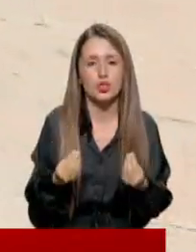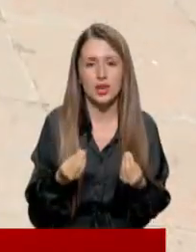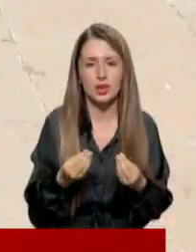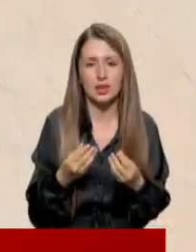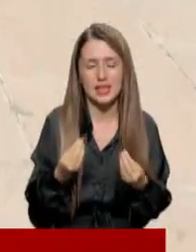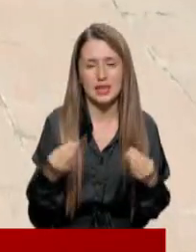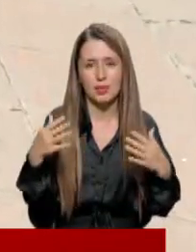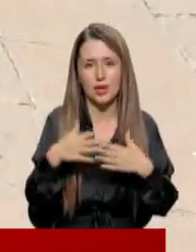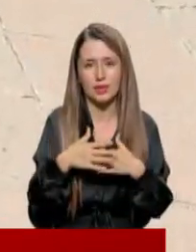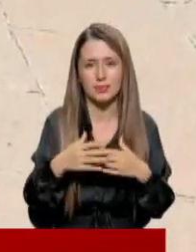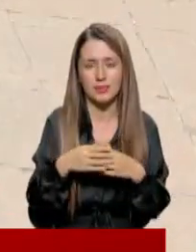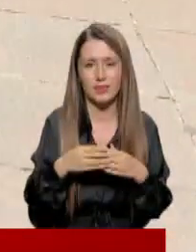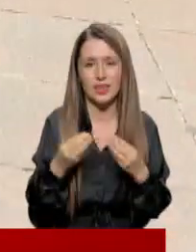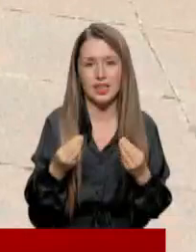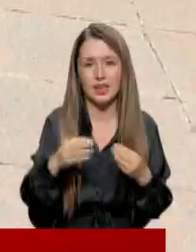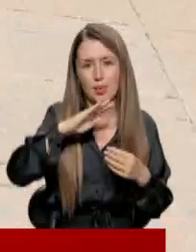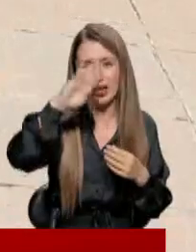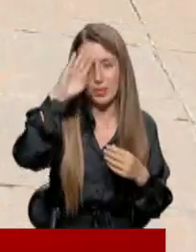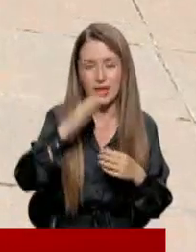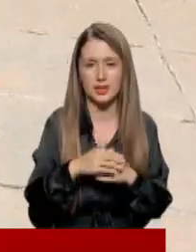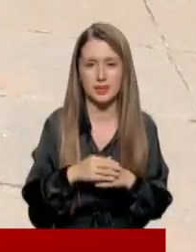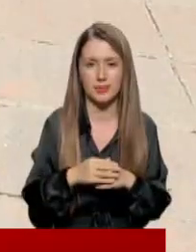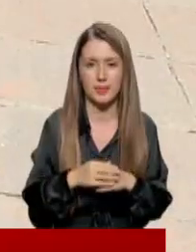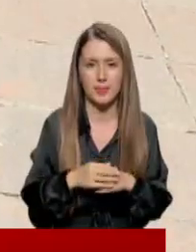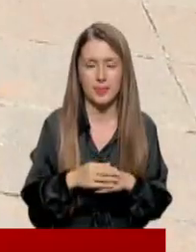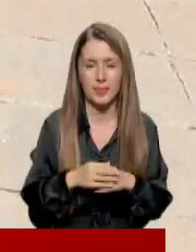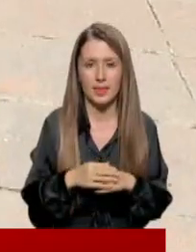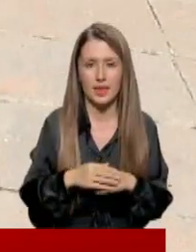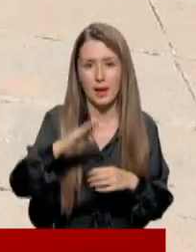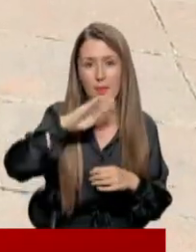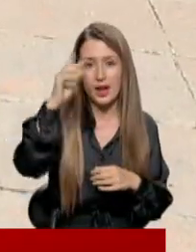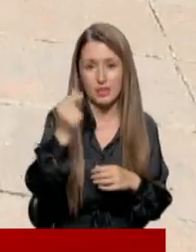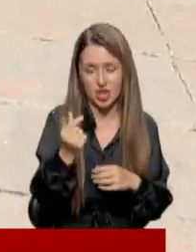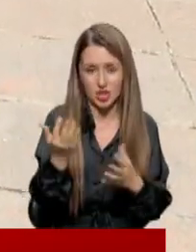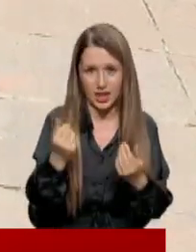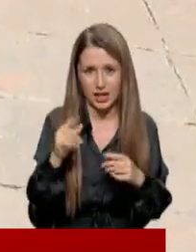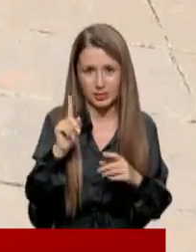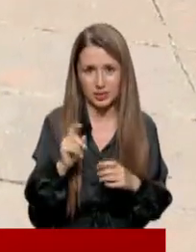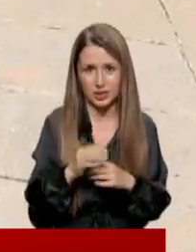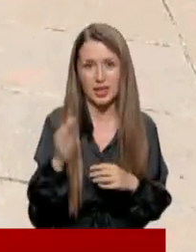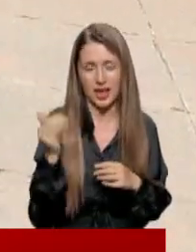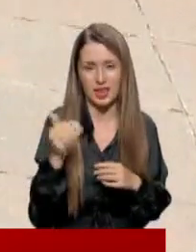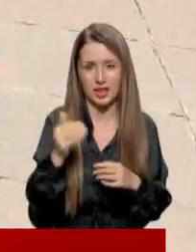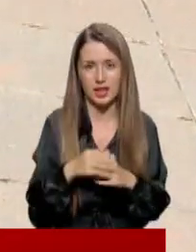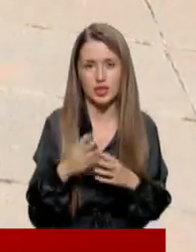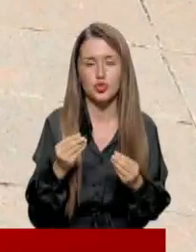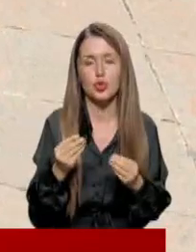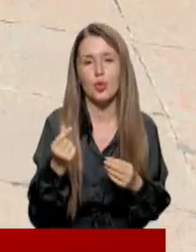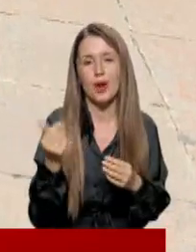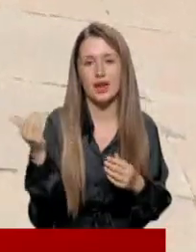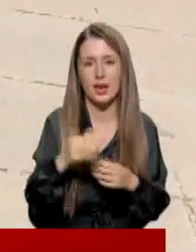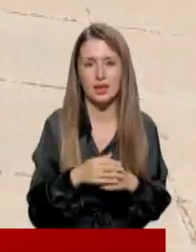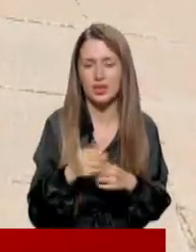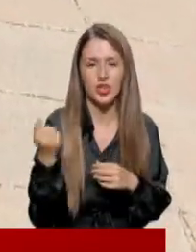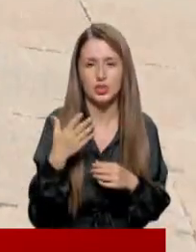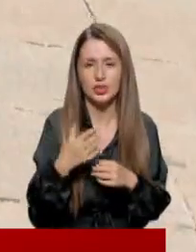İyi bayramlar. Şeker topladık. Nerede şekerler? Evimizde. Bayram harçlığı geldi mi? Geldi geldi. Çok para geldi.